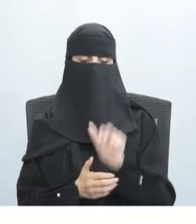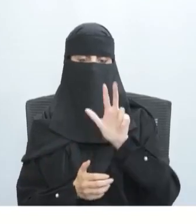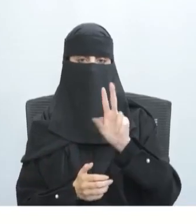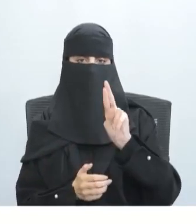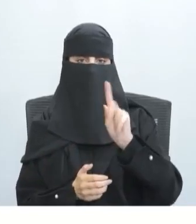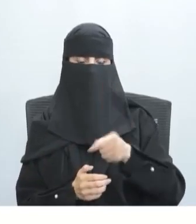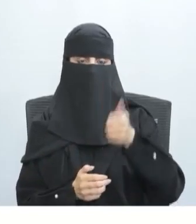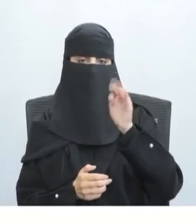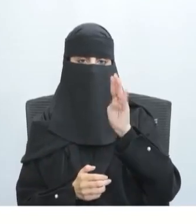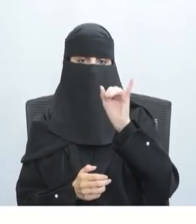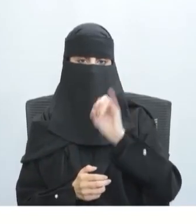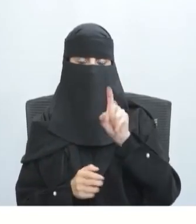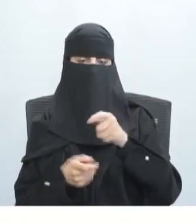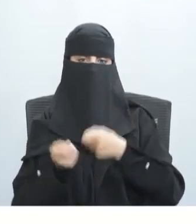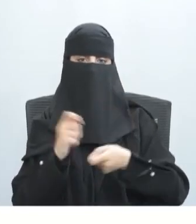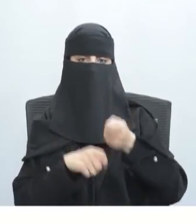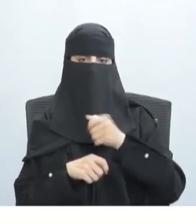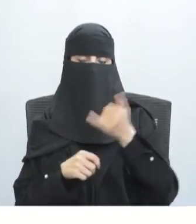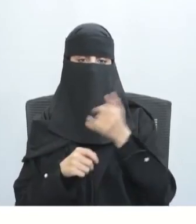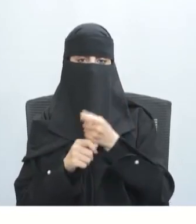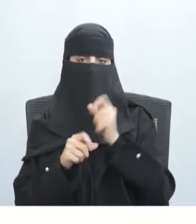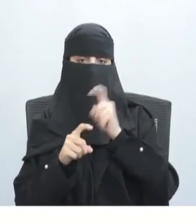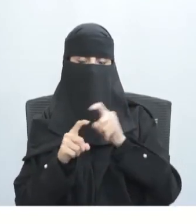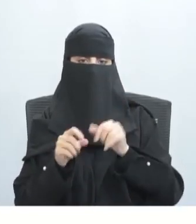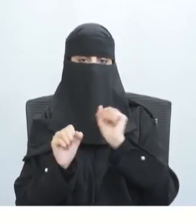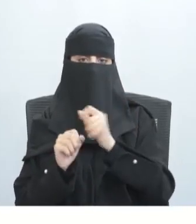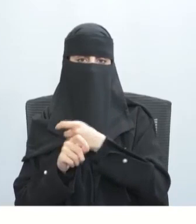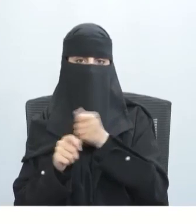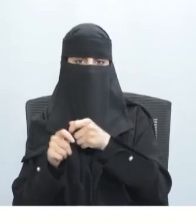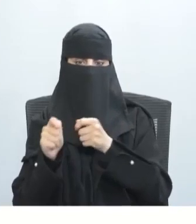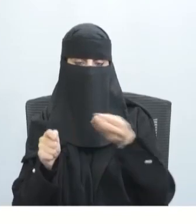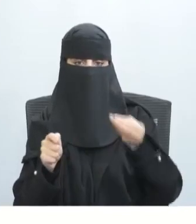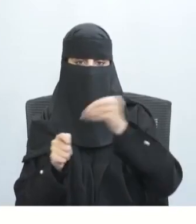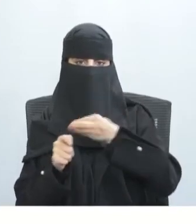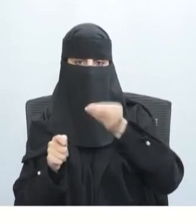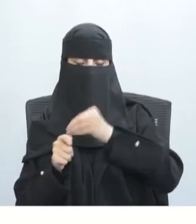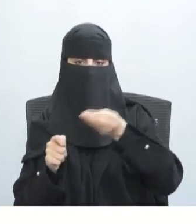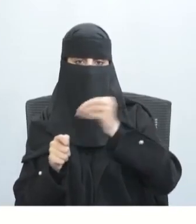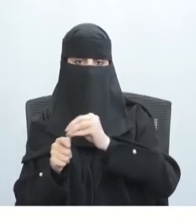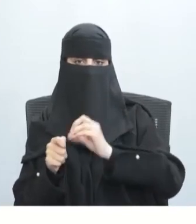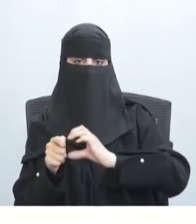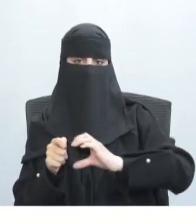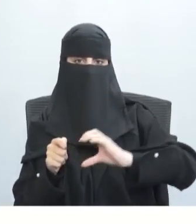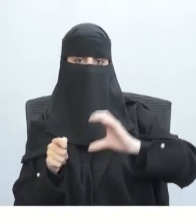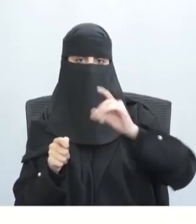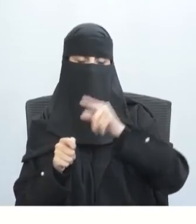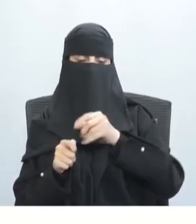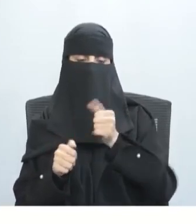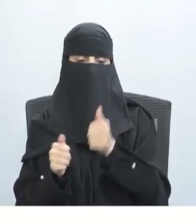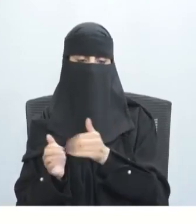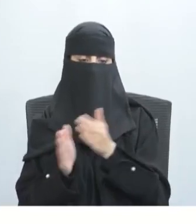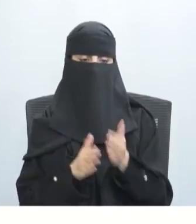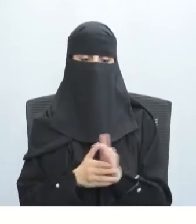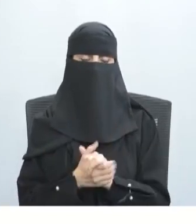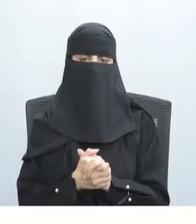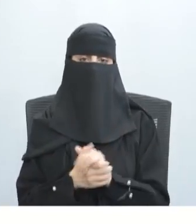هي العمليه التي تستند من خلالها الارباح الى المبلغ الاصلي بالاضافه الى مبلغ مكتسب سابق فمثلا